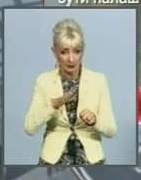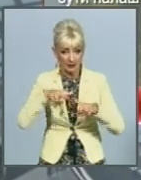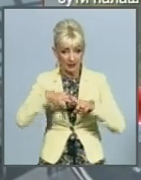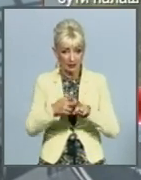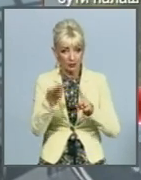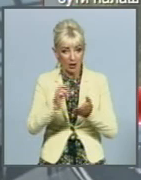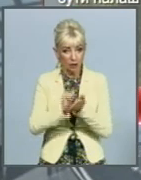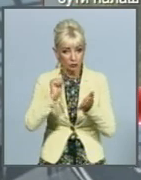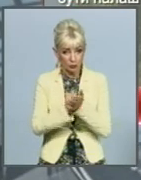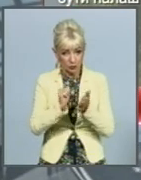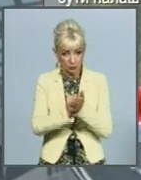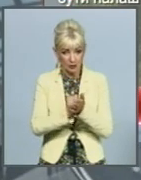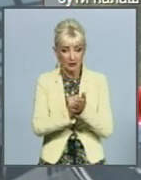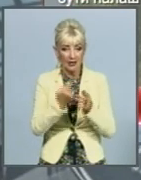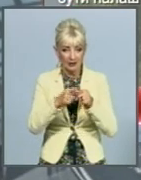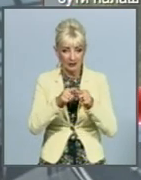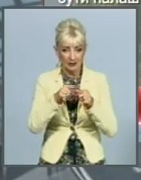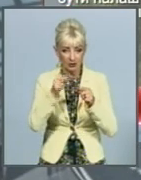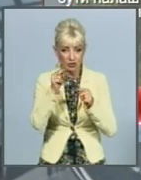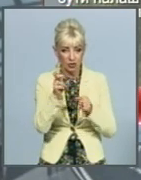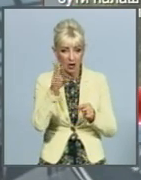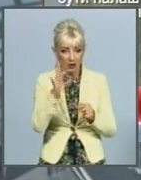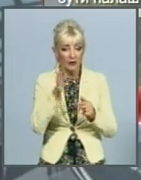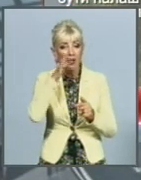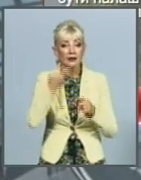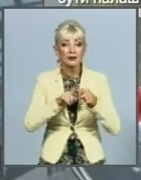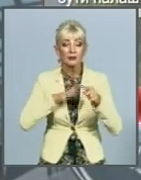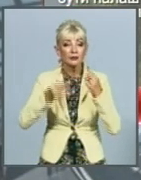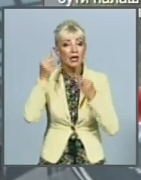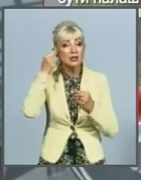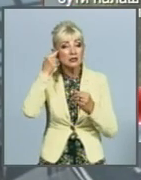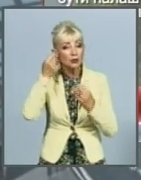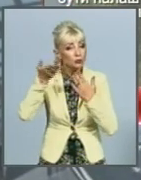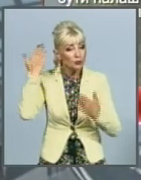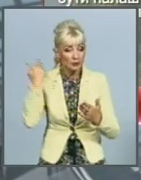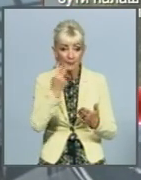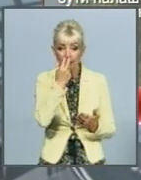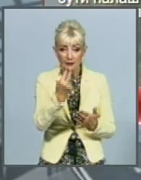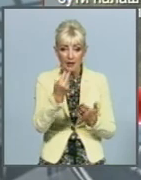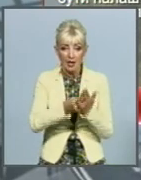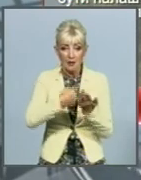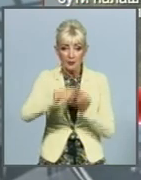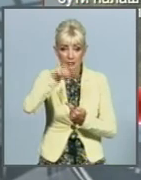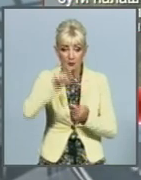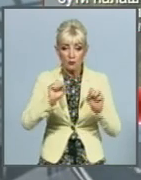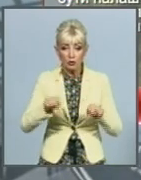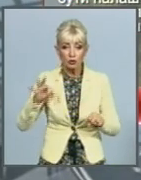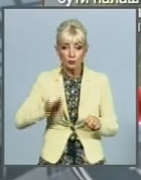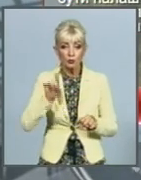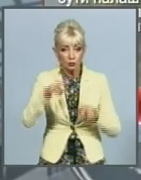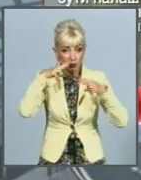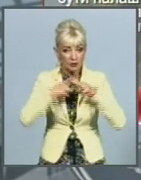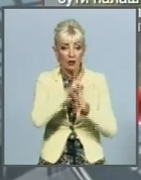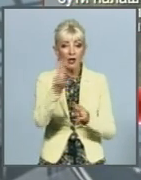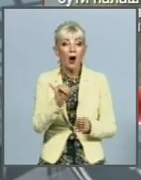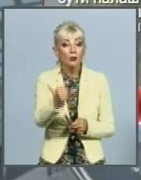друку вузьких чекових стрічок. Коли це було задумано, передбачалося, що підприємець зможе застосовувати ту техніку, яка у нього